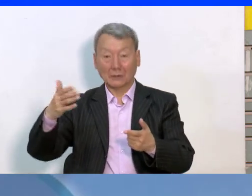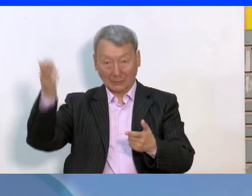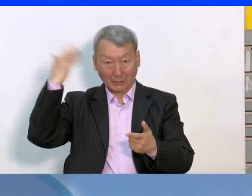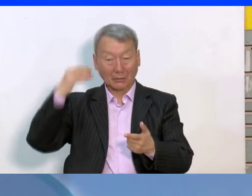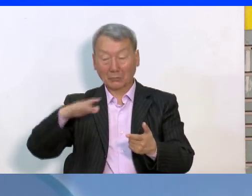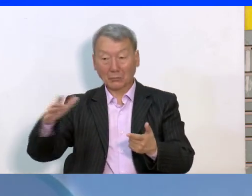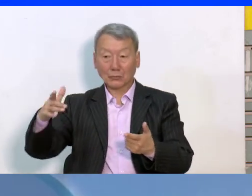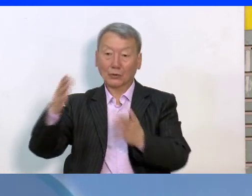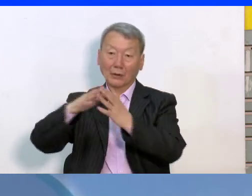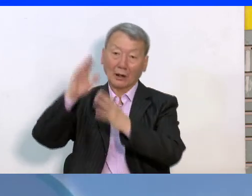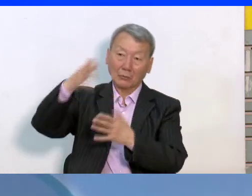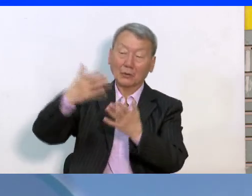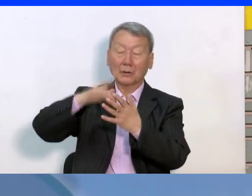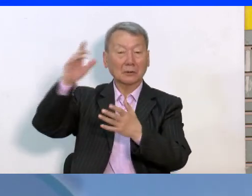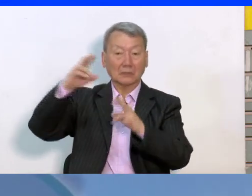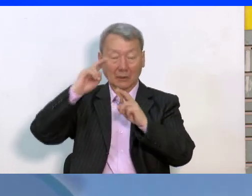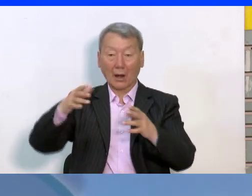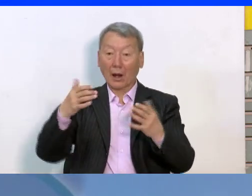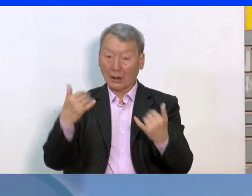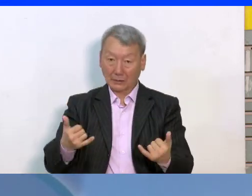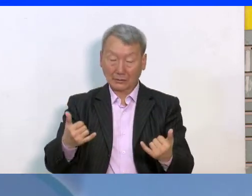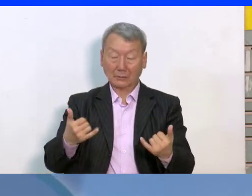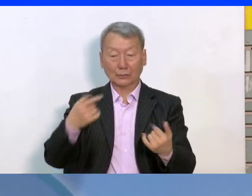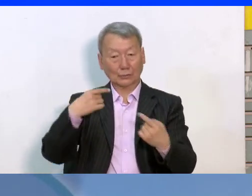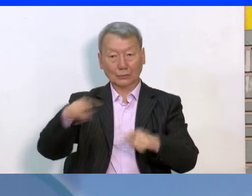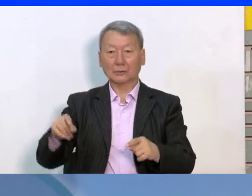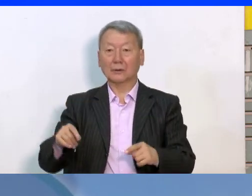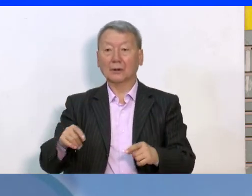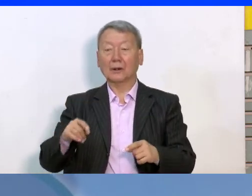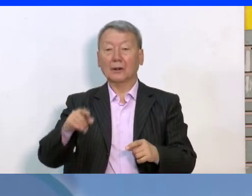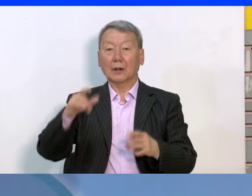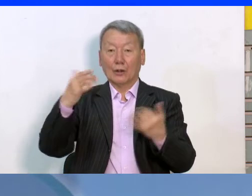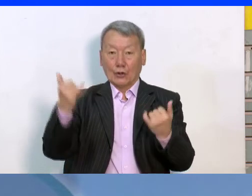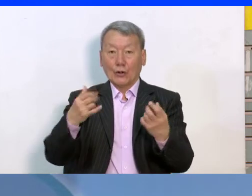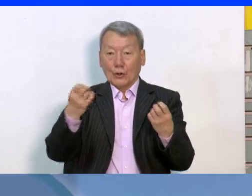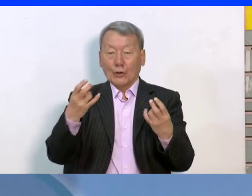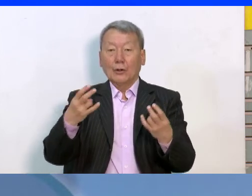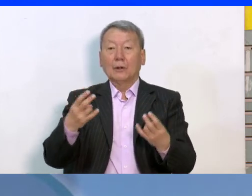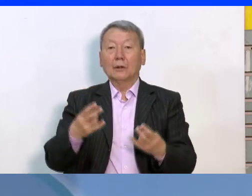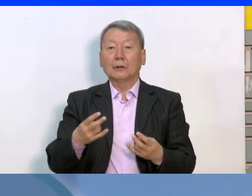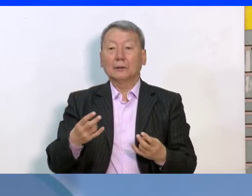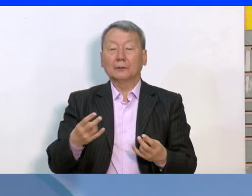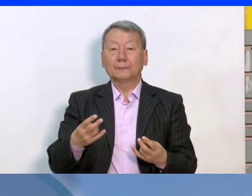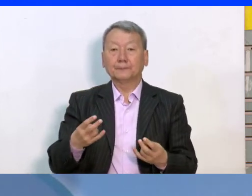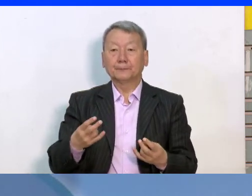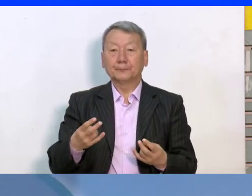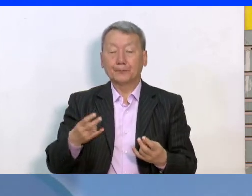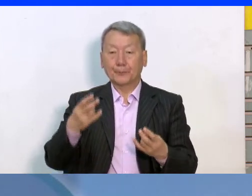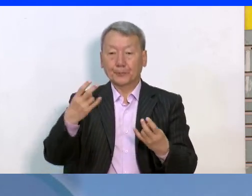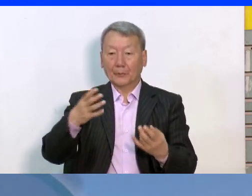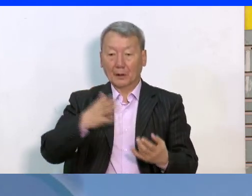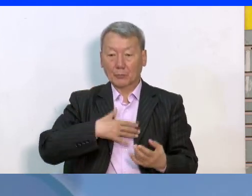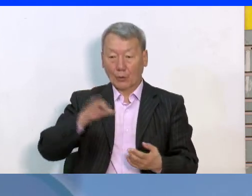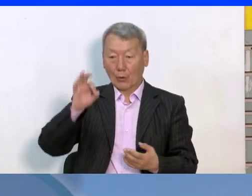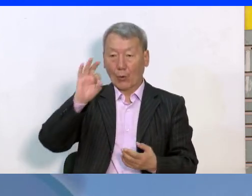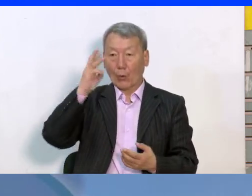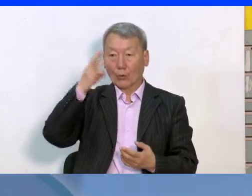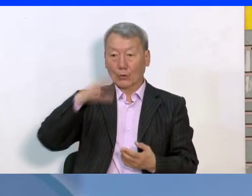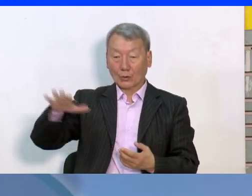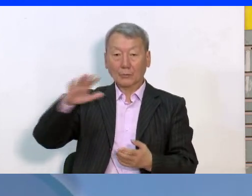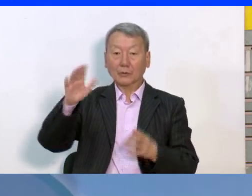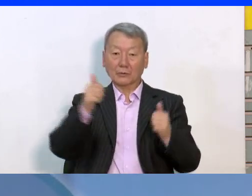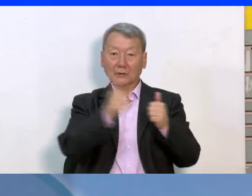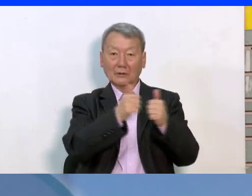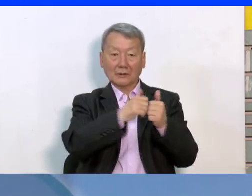да жугуп калган учурлар болду. Дагы айта кетчү нерсе, негизи биздин областтан дагы Өзбекстанга